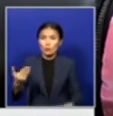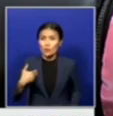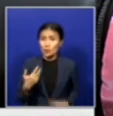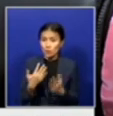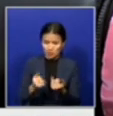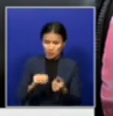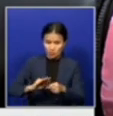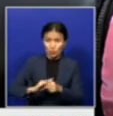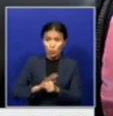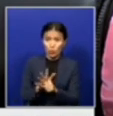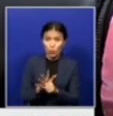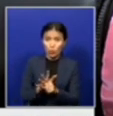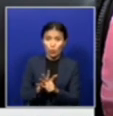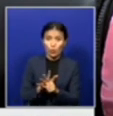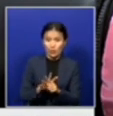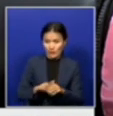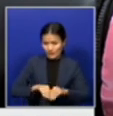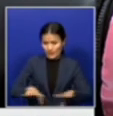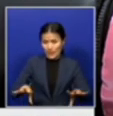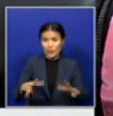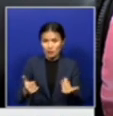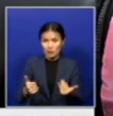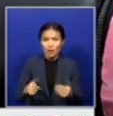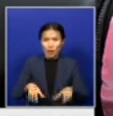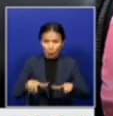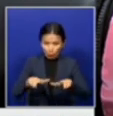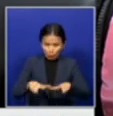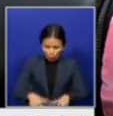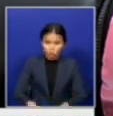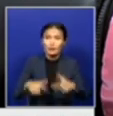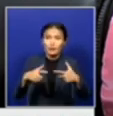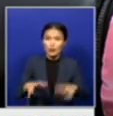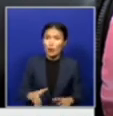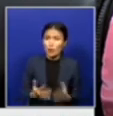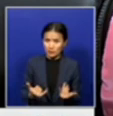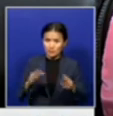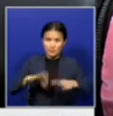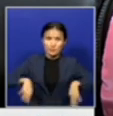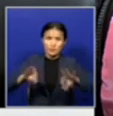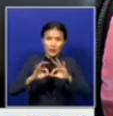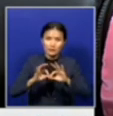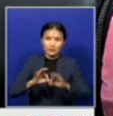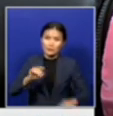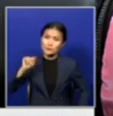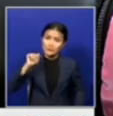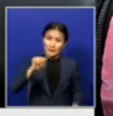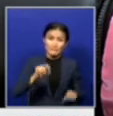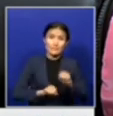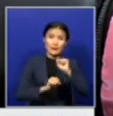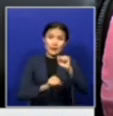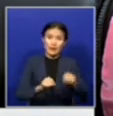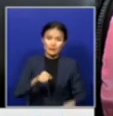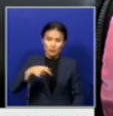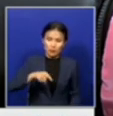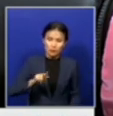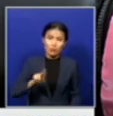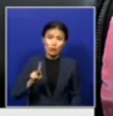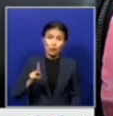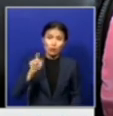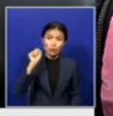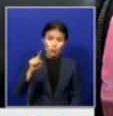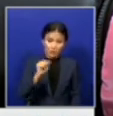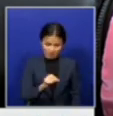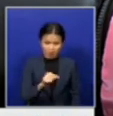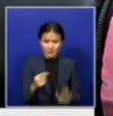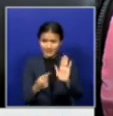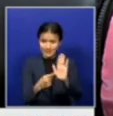ท่านต้องยกเลิกคำสั่งที่เป็นอุปสรรคต่อการทำมาหากินของผู้ประกอบการรายเล็กรายน้อยนะ